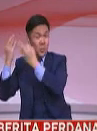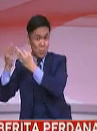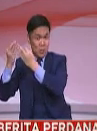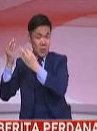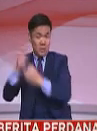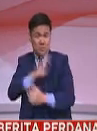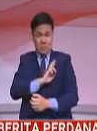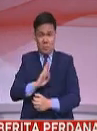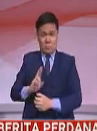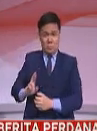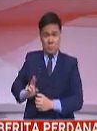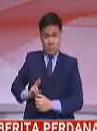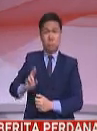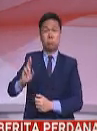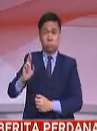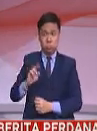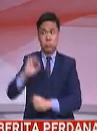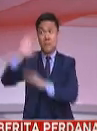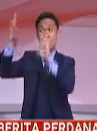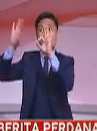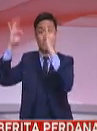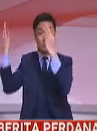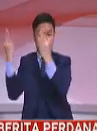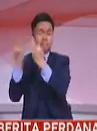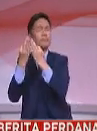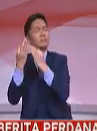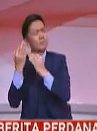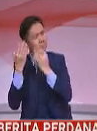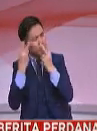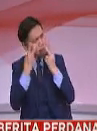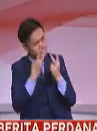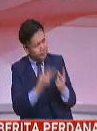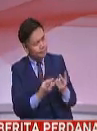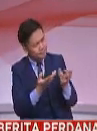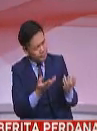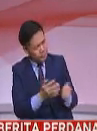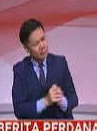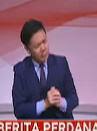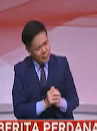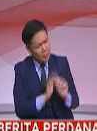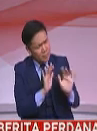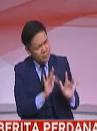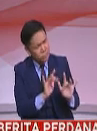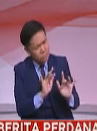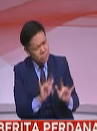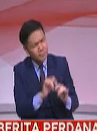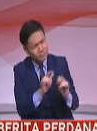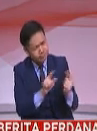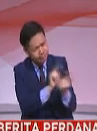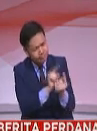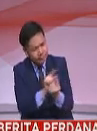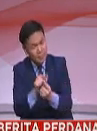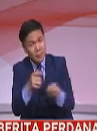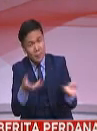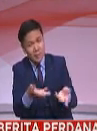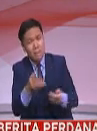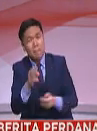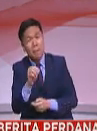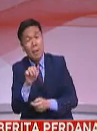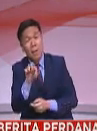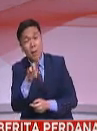yang berangkat menyantuni dan mengalah cipati pada masa banjir di kawasan Maran